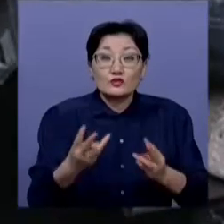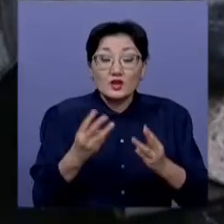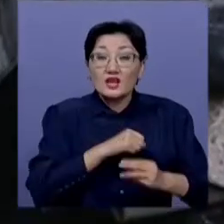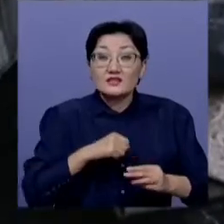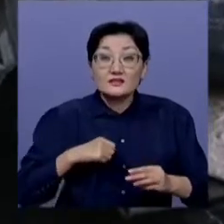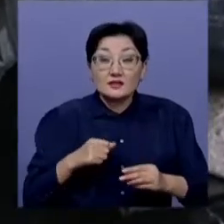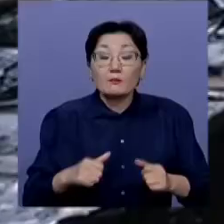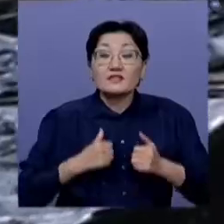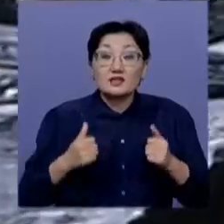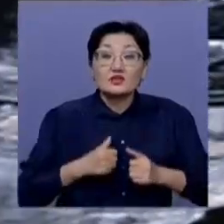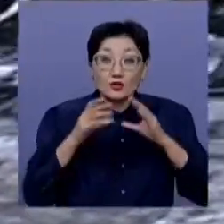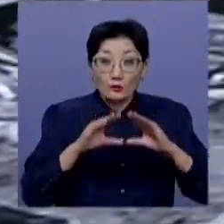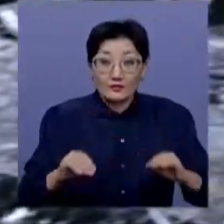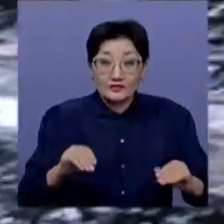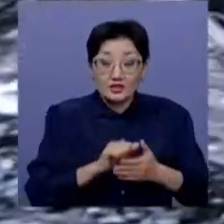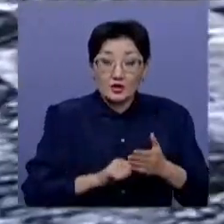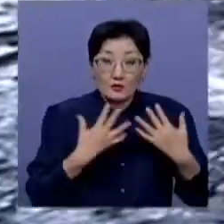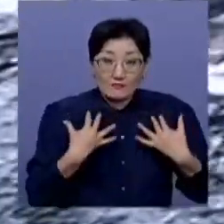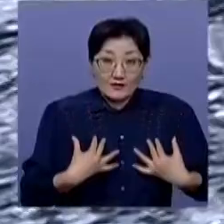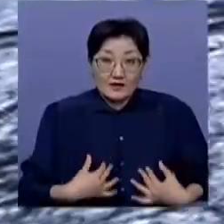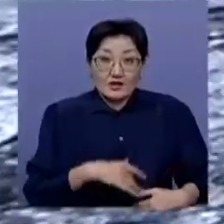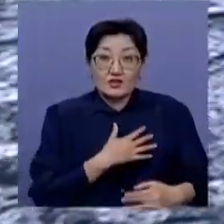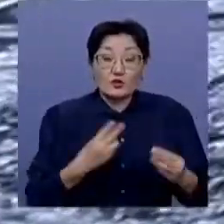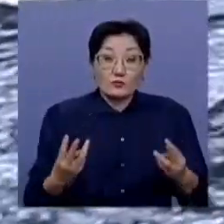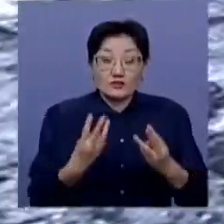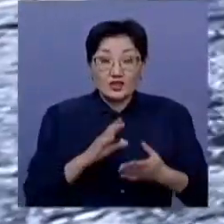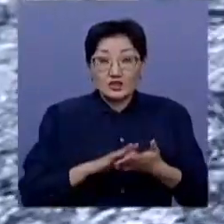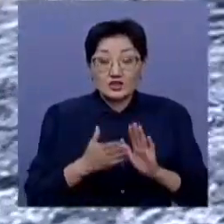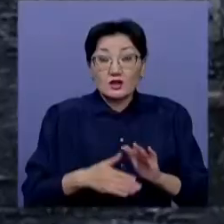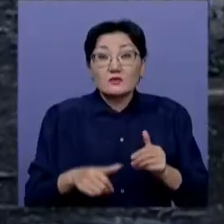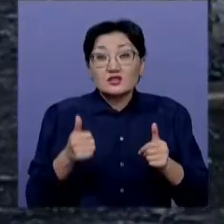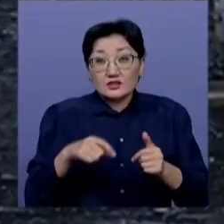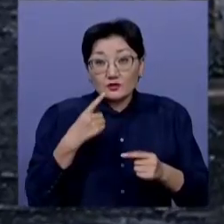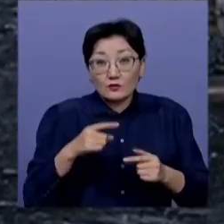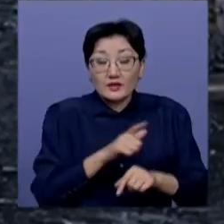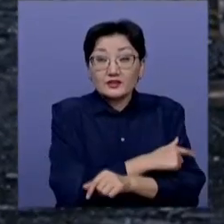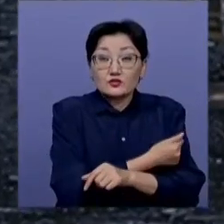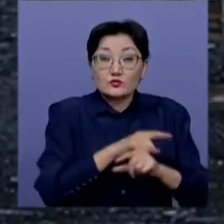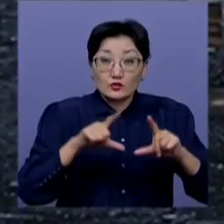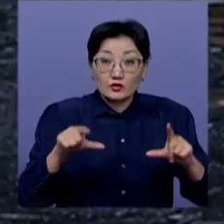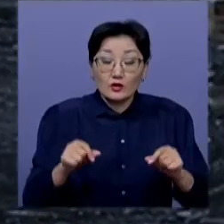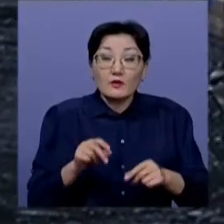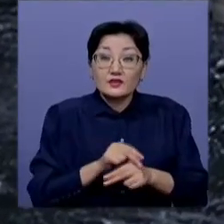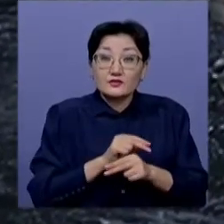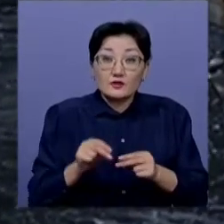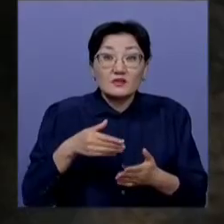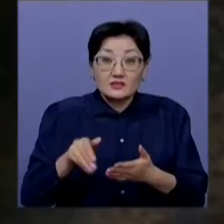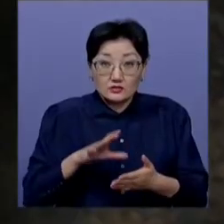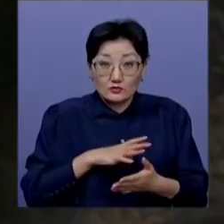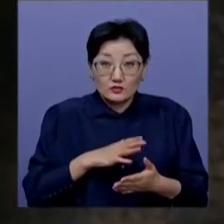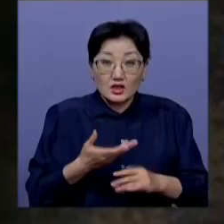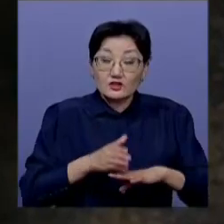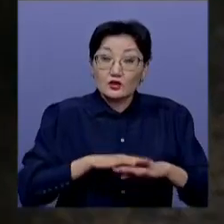өзі сөндірмек болған, салдарынан денесі күйіп қалыпты. Ол жағдайының жақсы екенін айтып, ауруханада ем қабылдаудан бас тартқан.